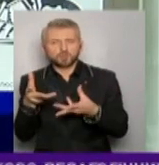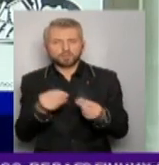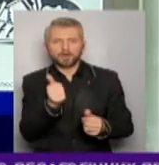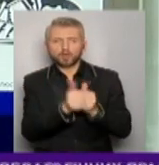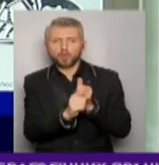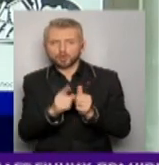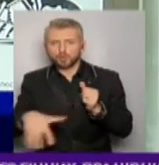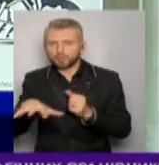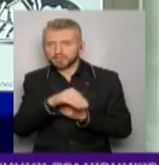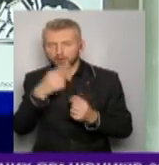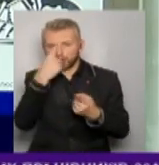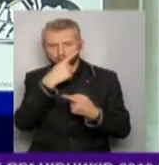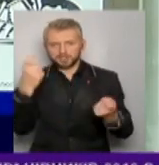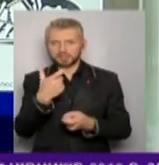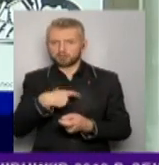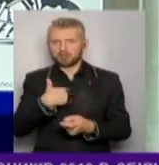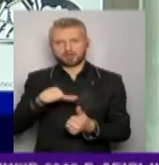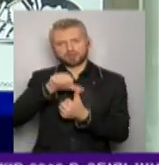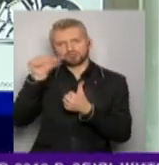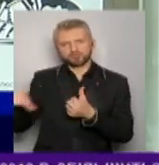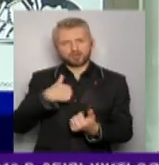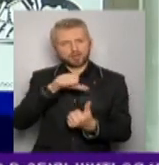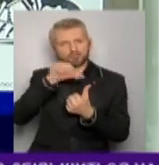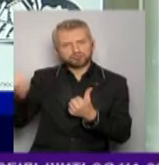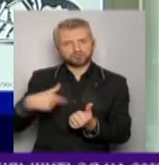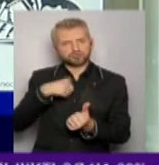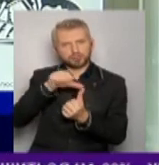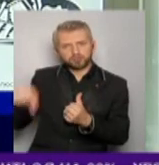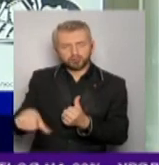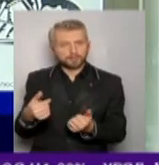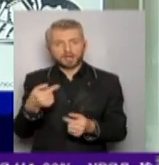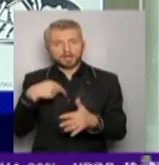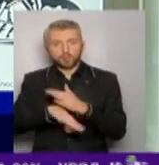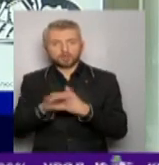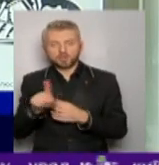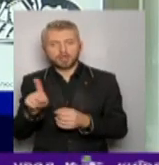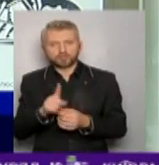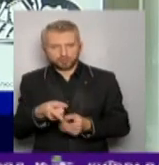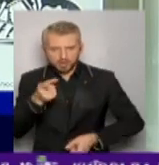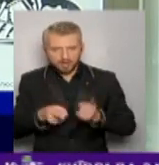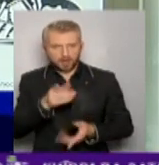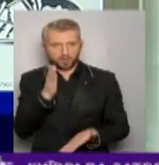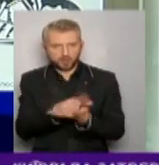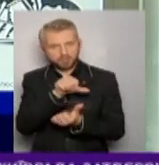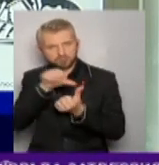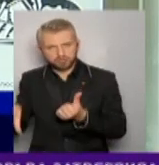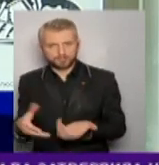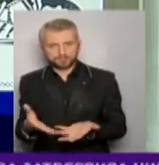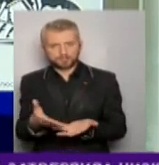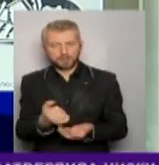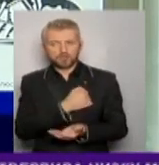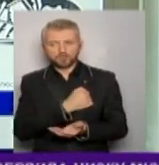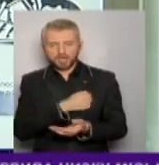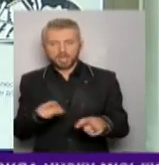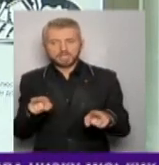що оголосити себе поза війною, оголосити себе поза політикою не означає опинитися поза війною, поза політикою, тому що, на жаль, навіть таке оголошення